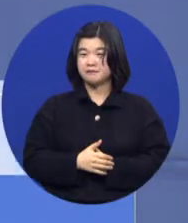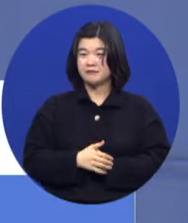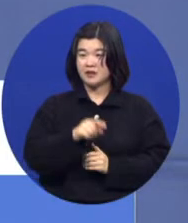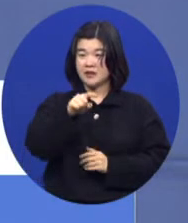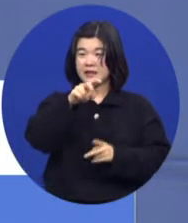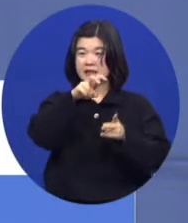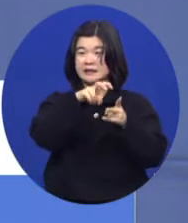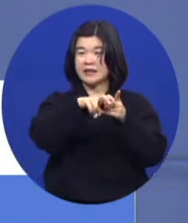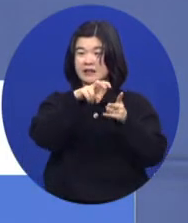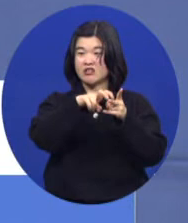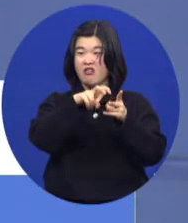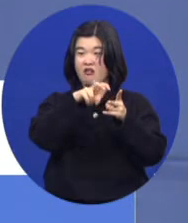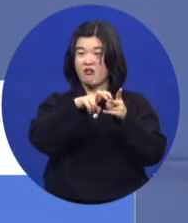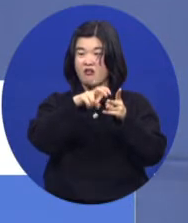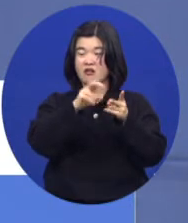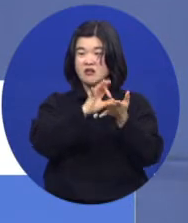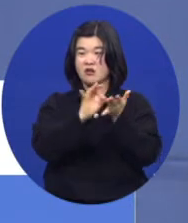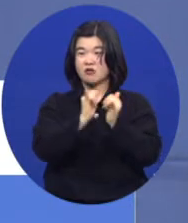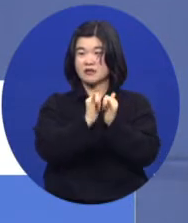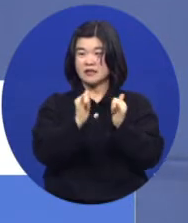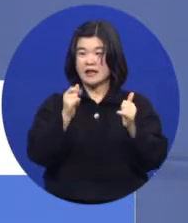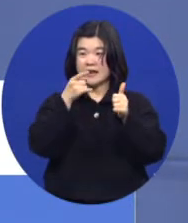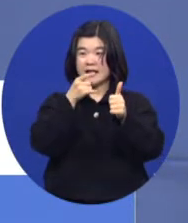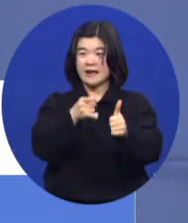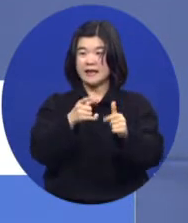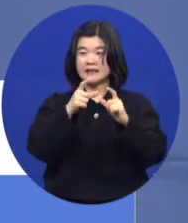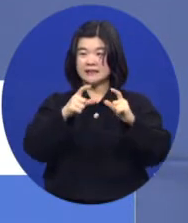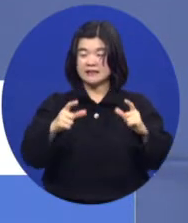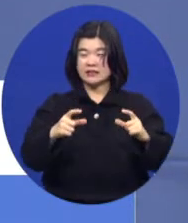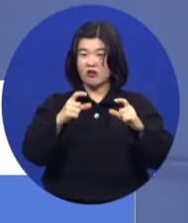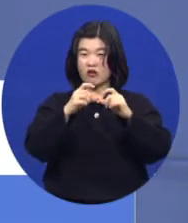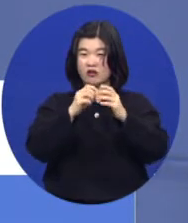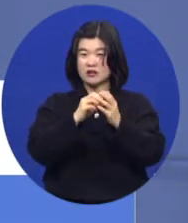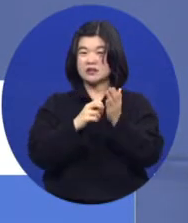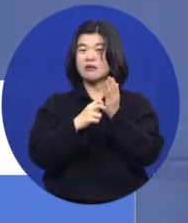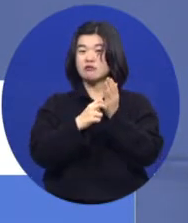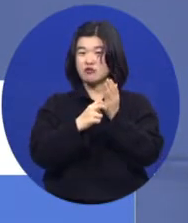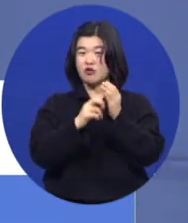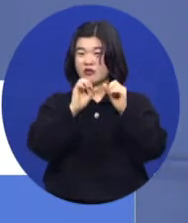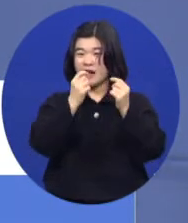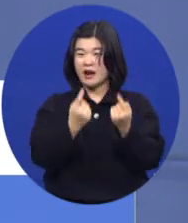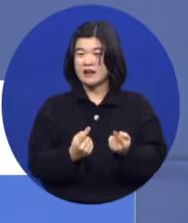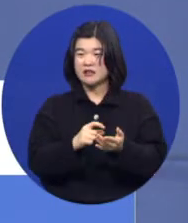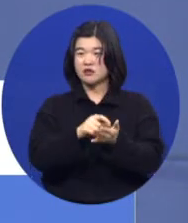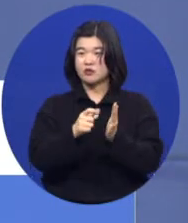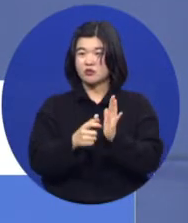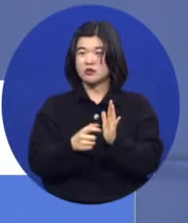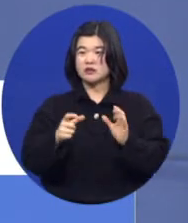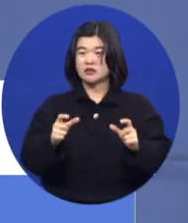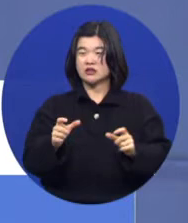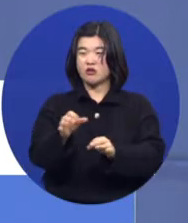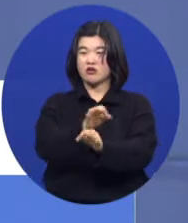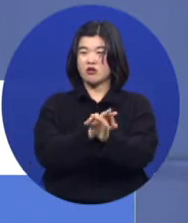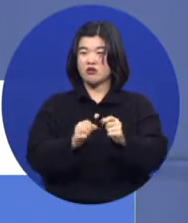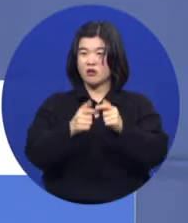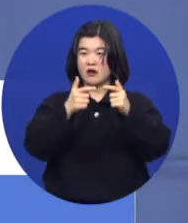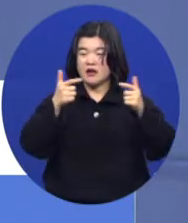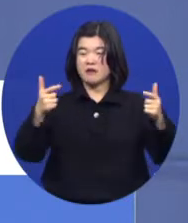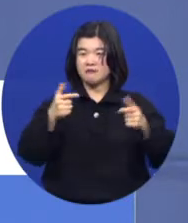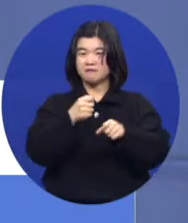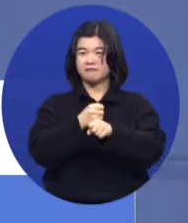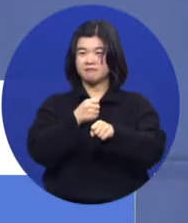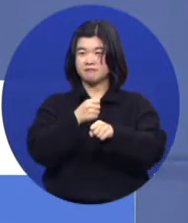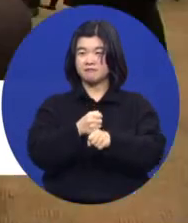워케이션 센터 이용자에게 지역 상품권 할인 구입을 지원해서 지역 경제 활성화에